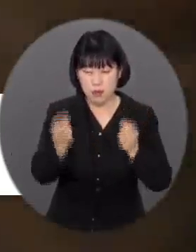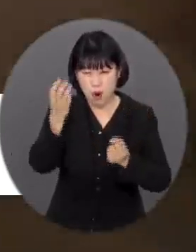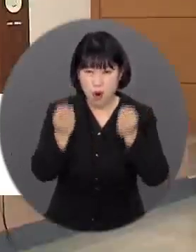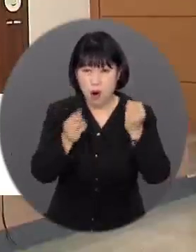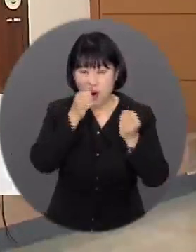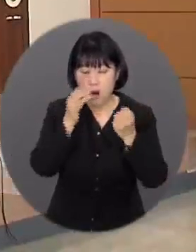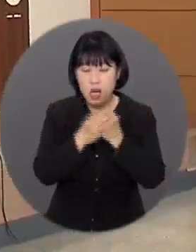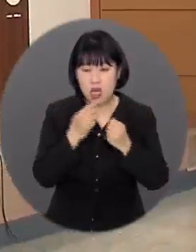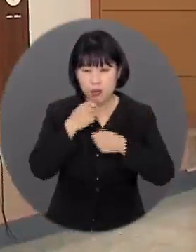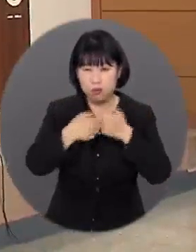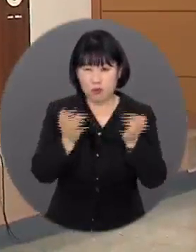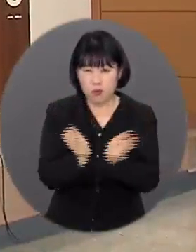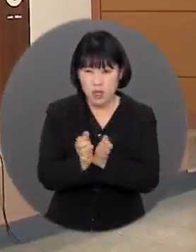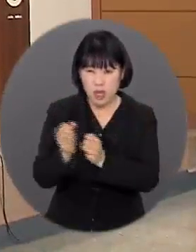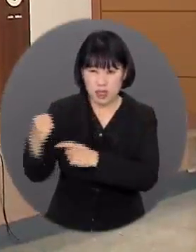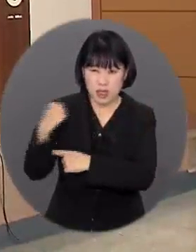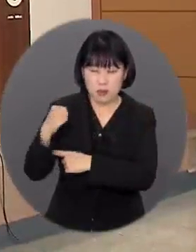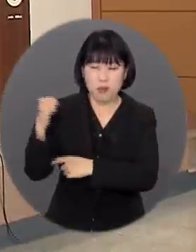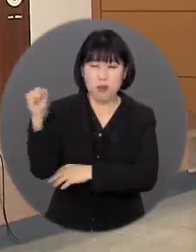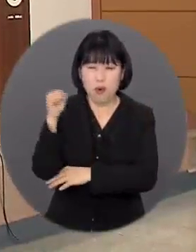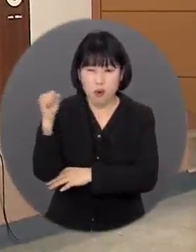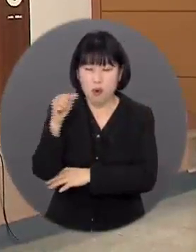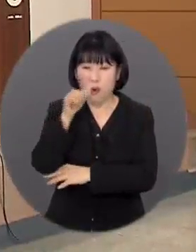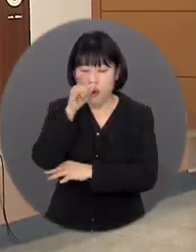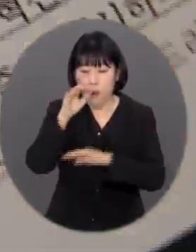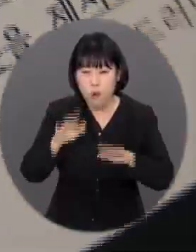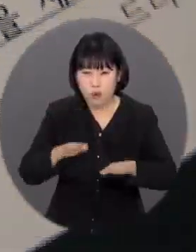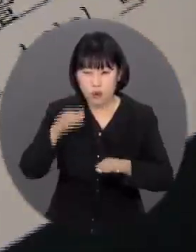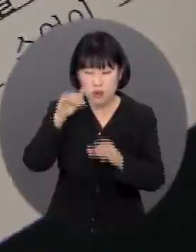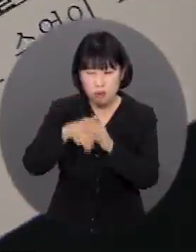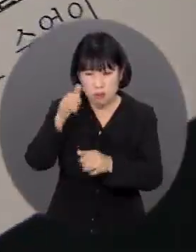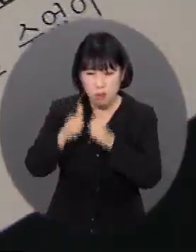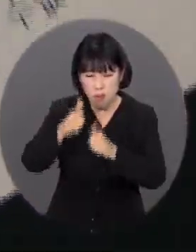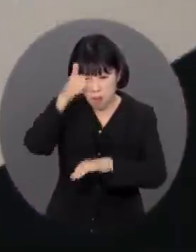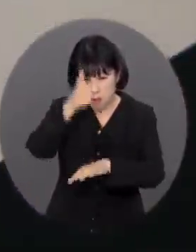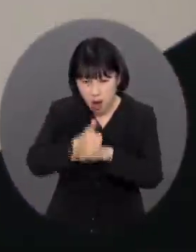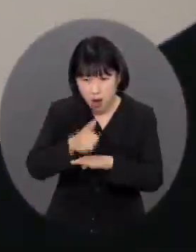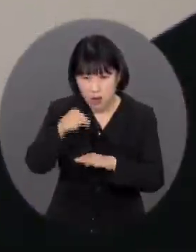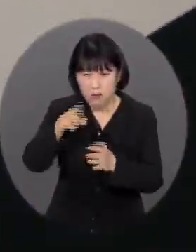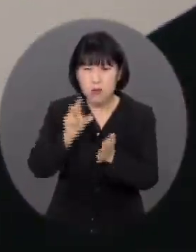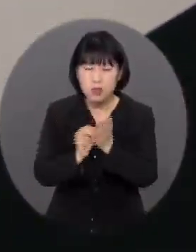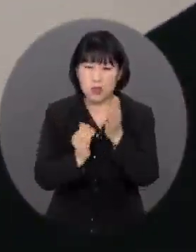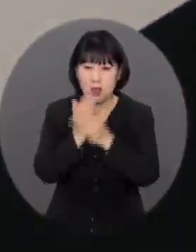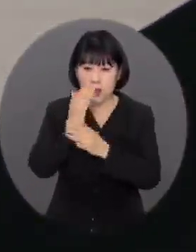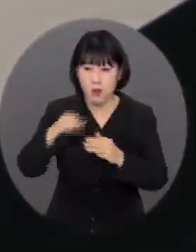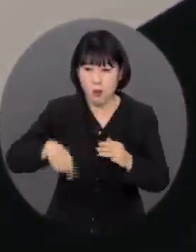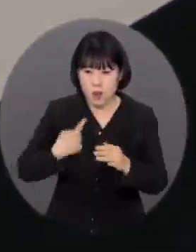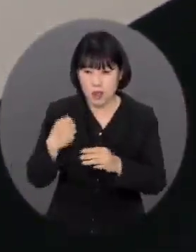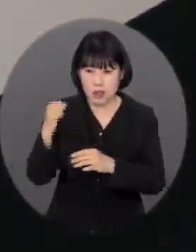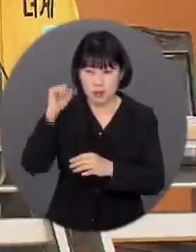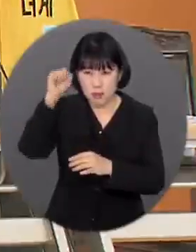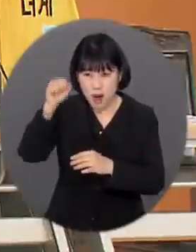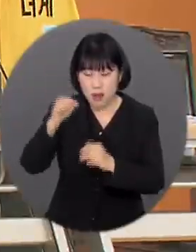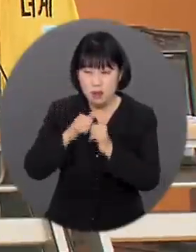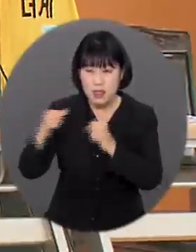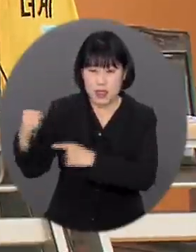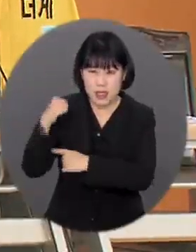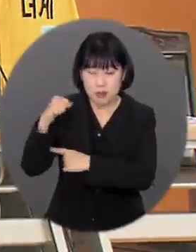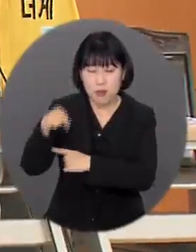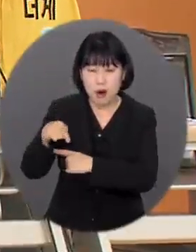아성이 흔들렸는데, 이번에도 경선 과정에서 후유증이 따르면서 무소속 돌풍 여부 등 민심 양배와 함께